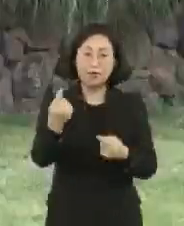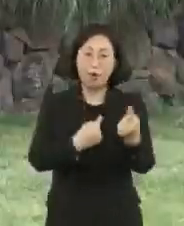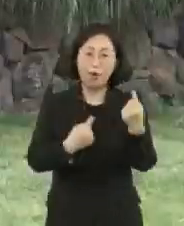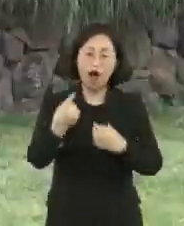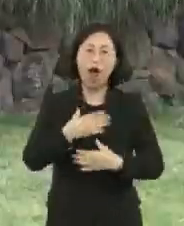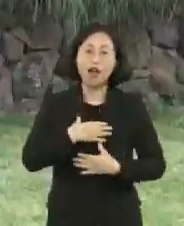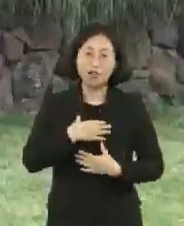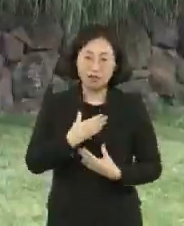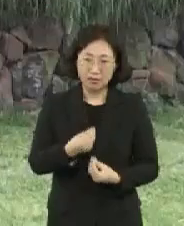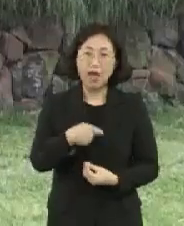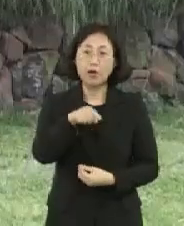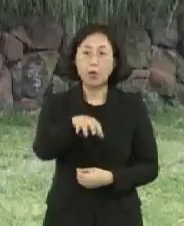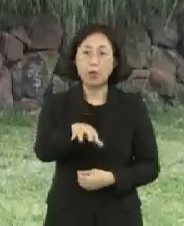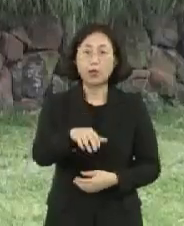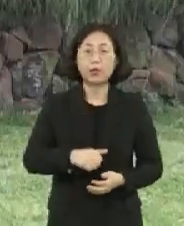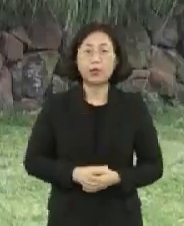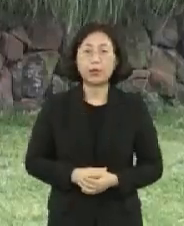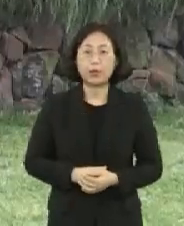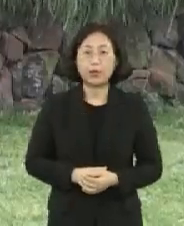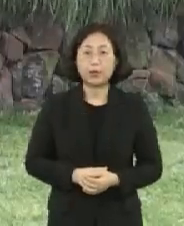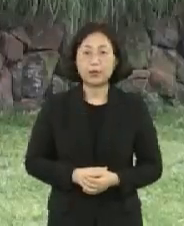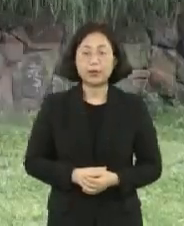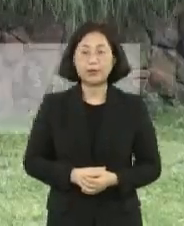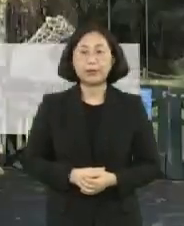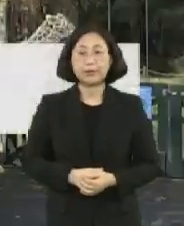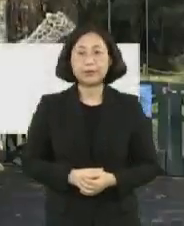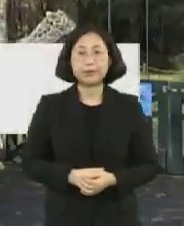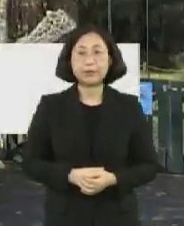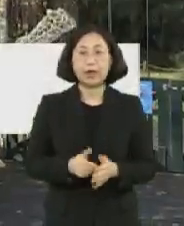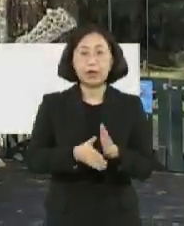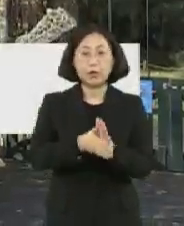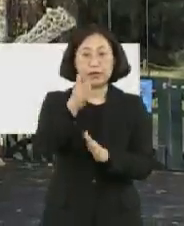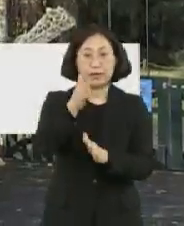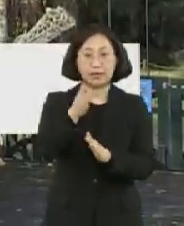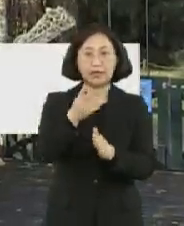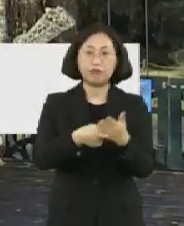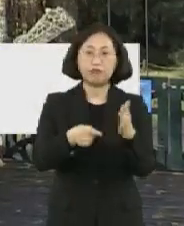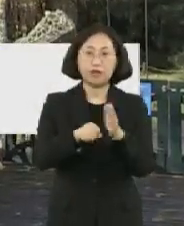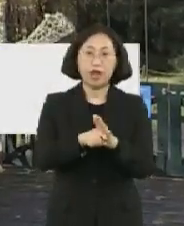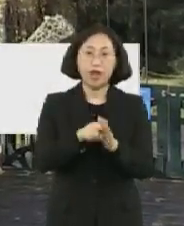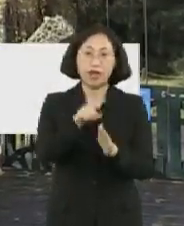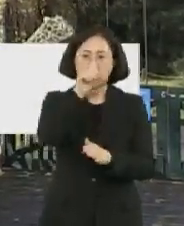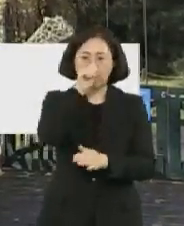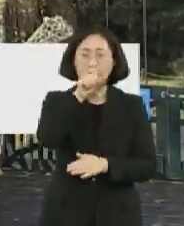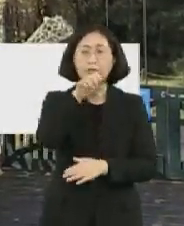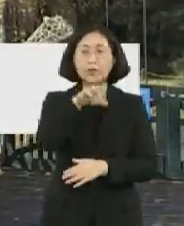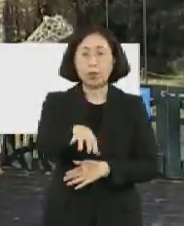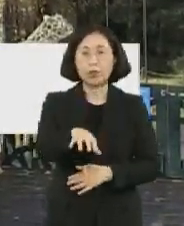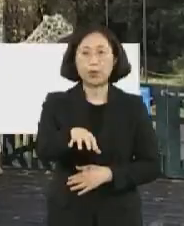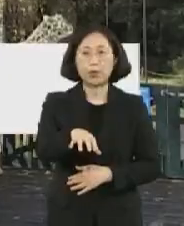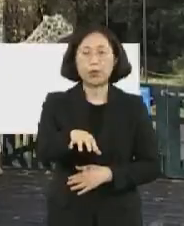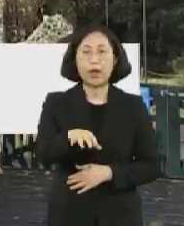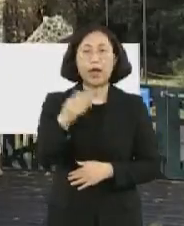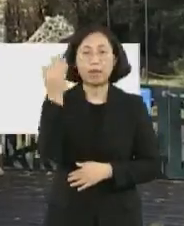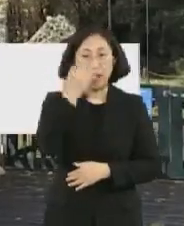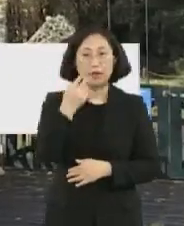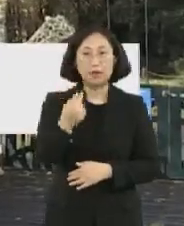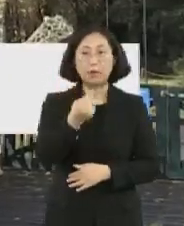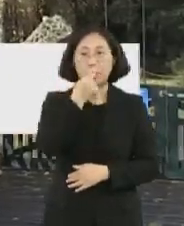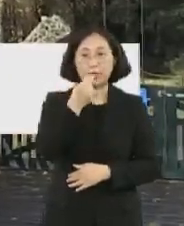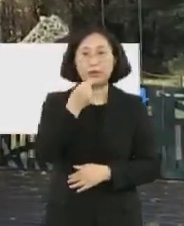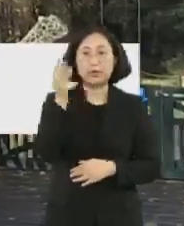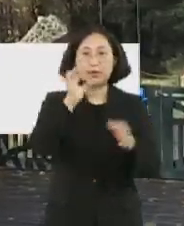안식을 위해 찾아옵니다. Very good for the city. Provides a bit of sanctuary for people to get some fresh air,